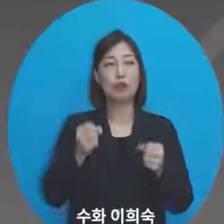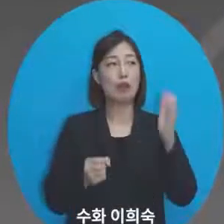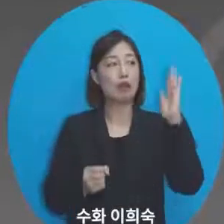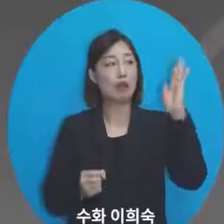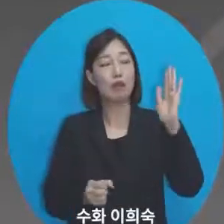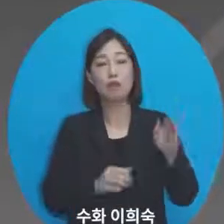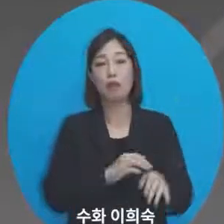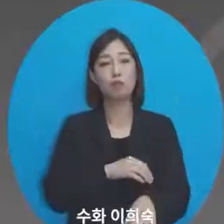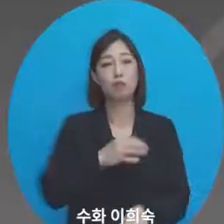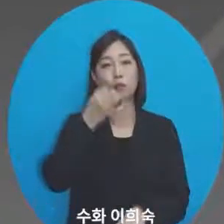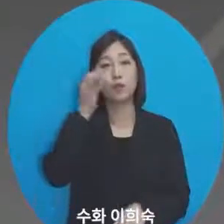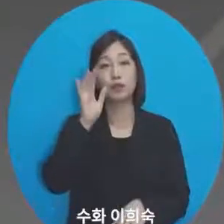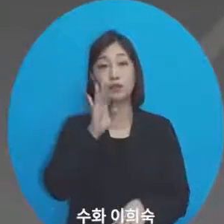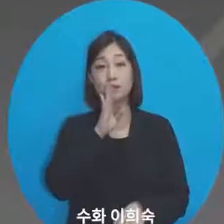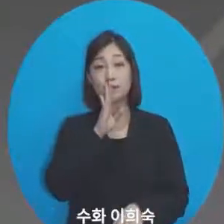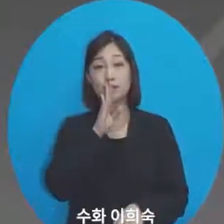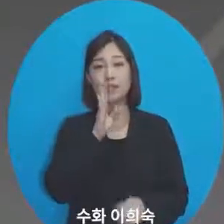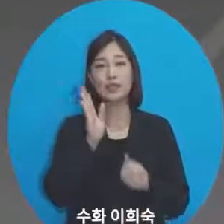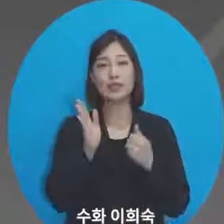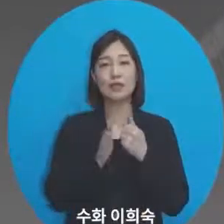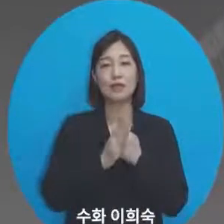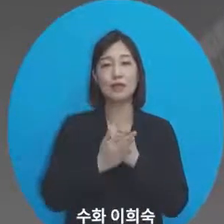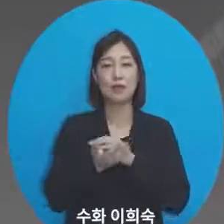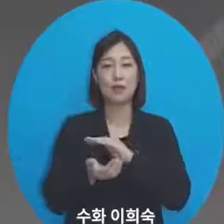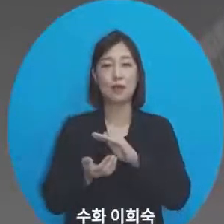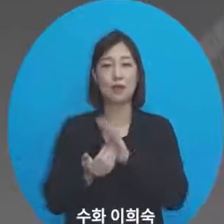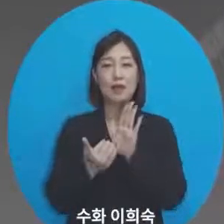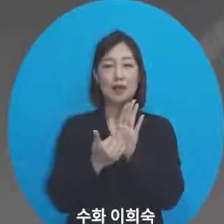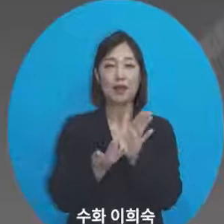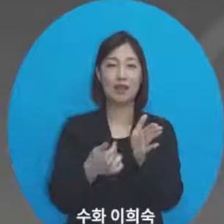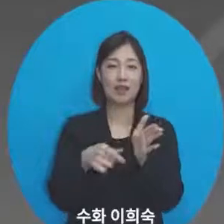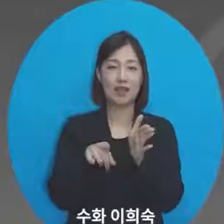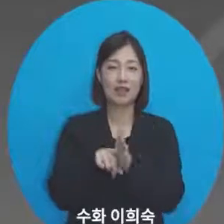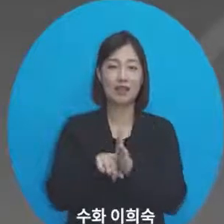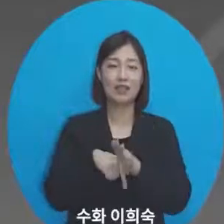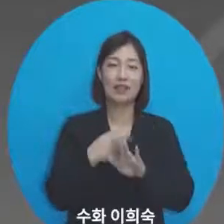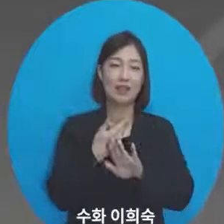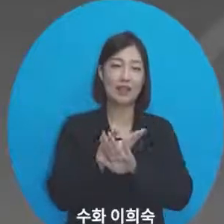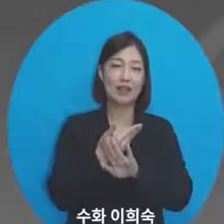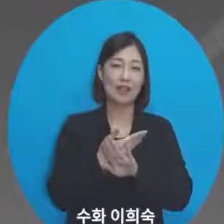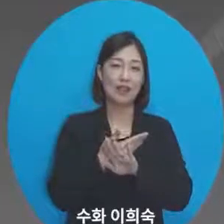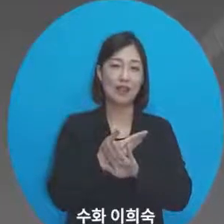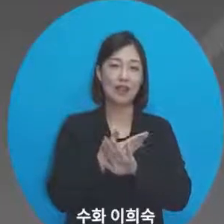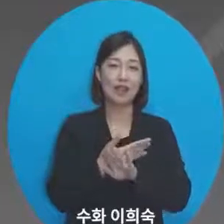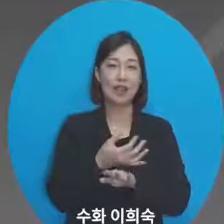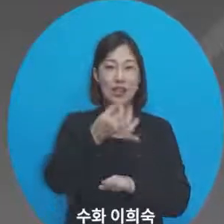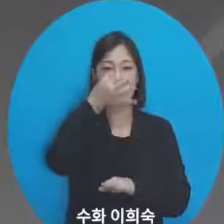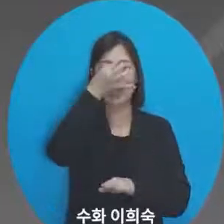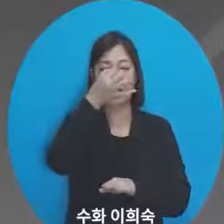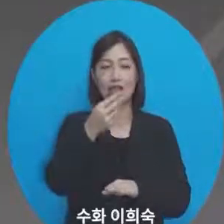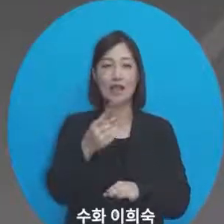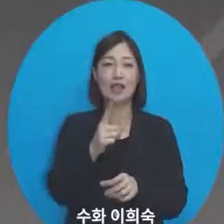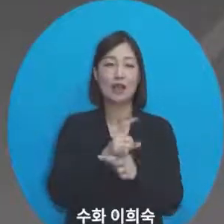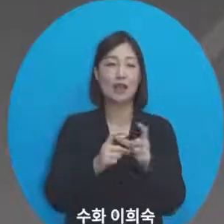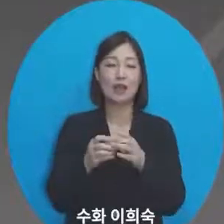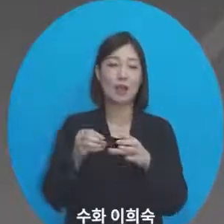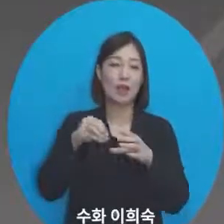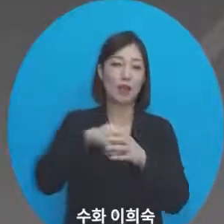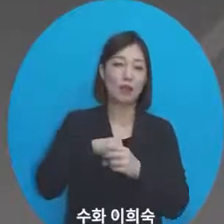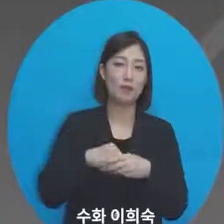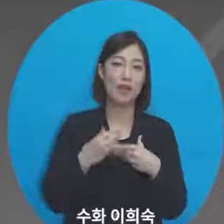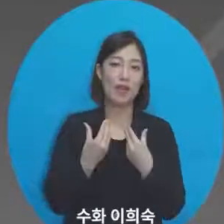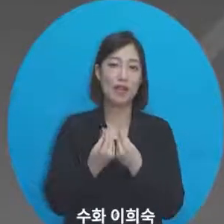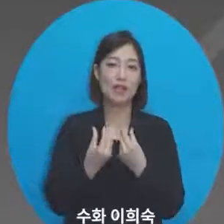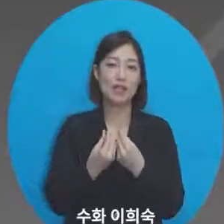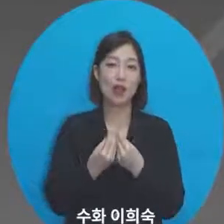한번 보호구역임을 인지할 수 있도록 하는 기능을 하는 것이고요. 30km 속도 제한